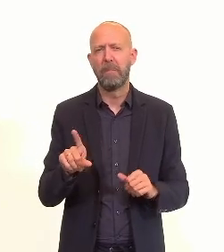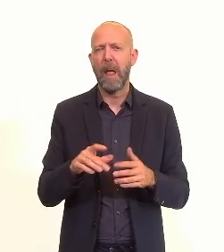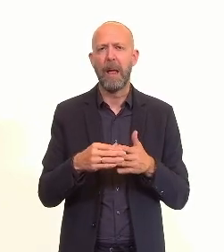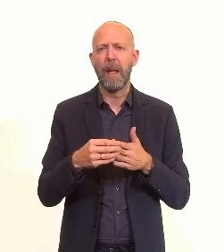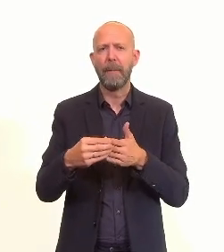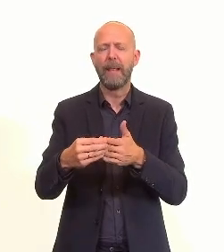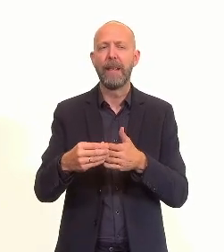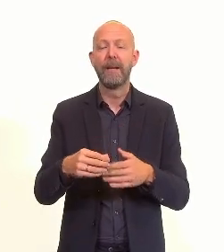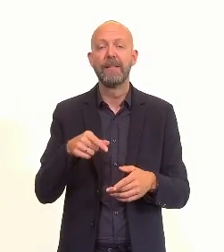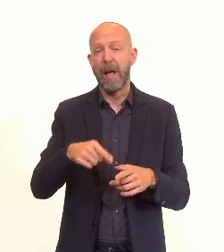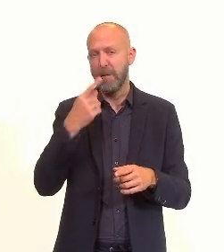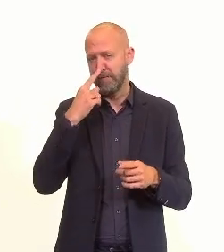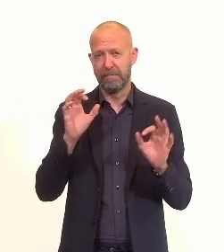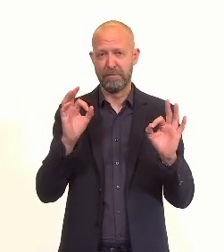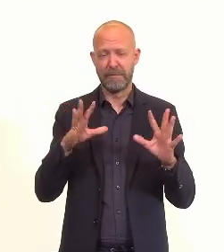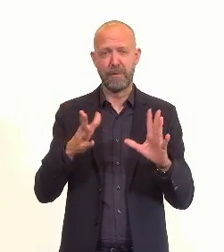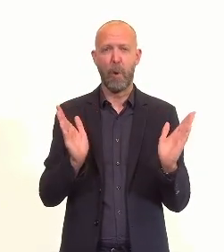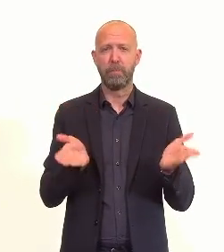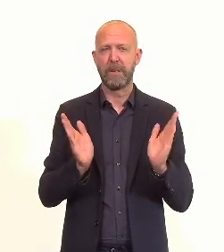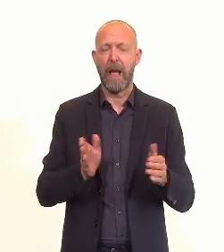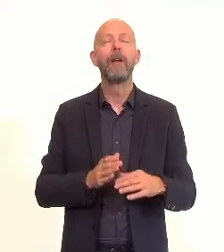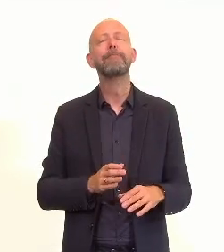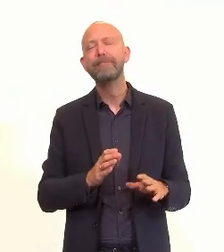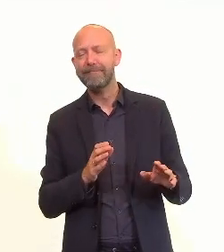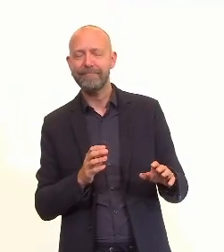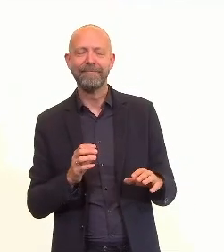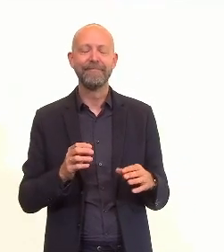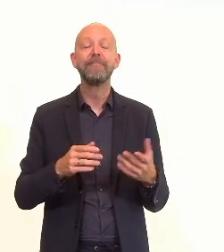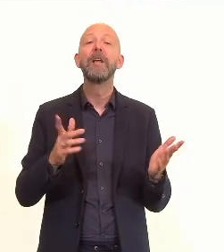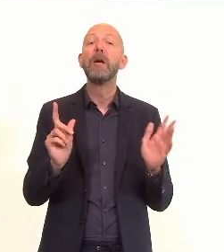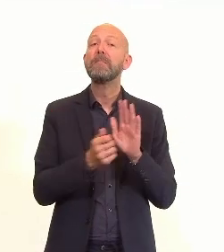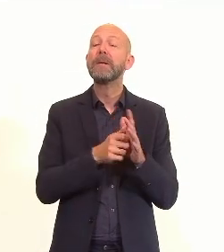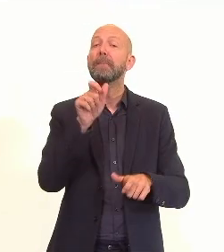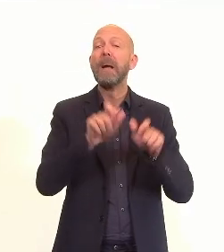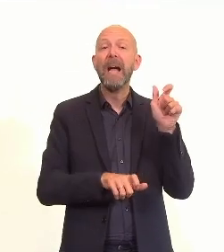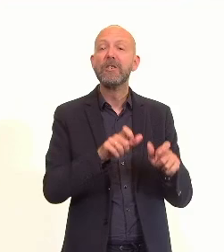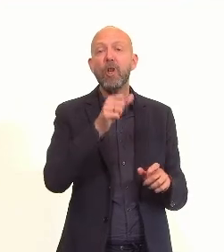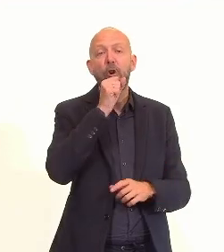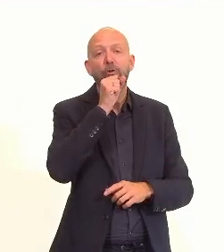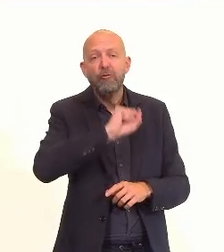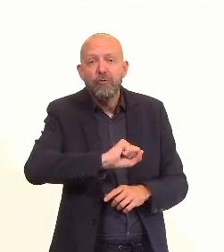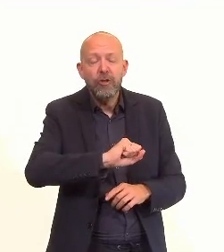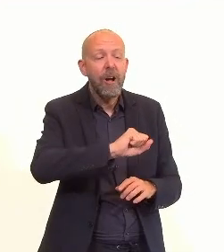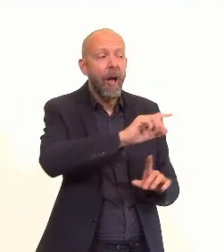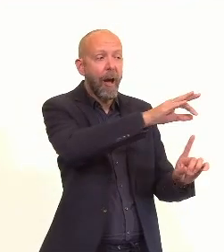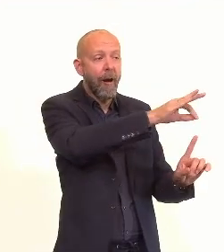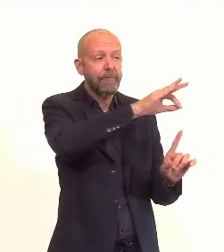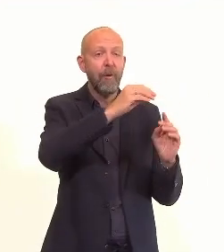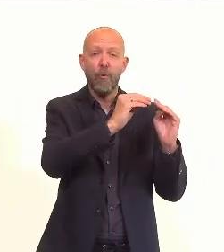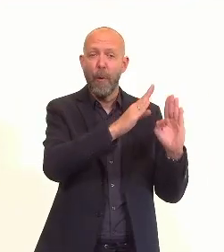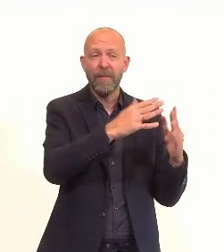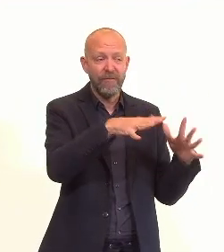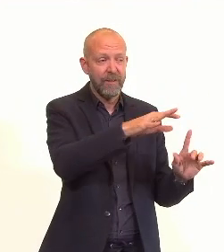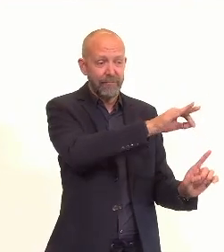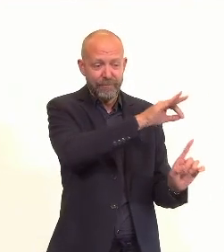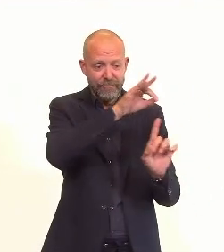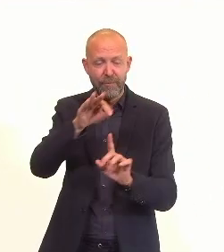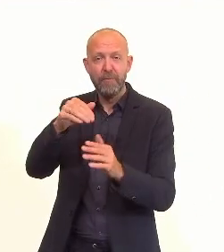c'est hôpital. Donc quand des personnes âgées viennent changer de domicile et viennent vivre en maison de